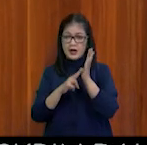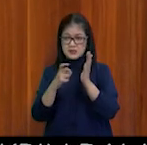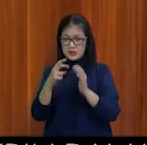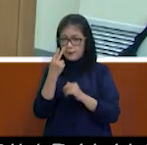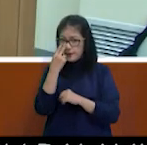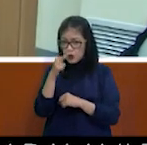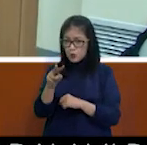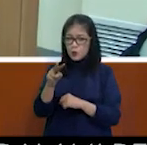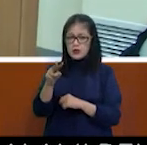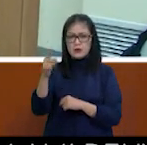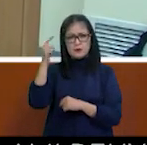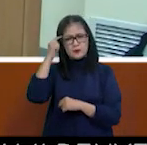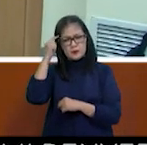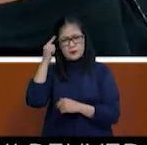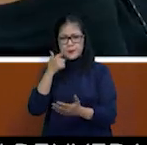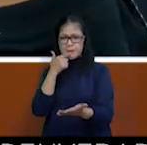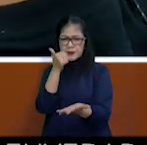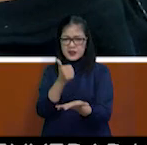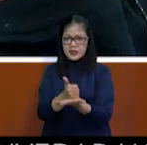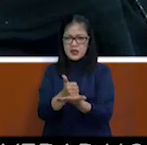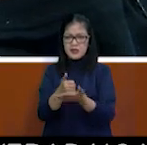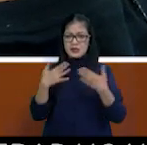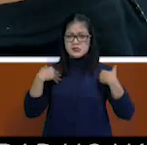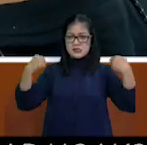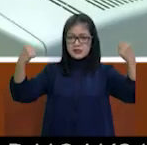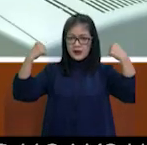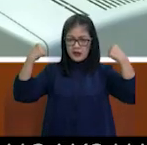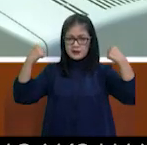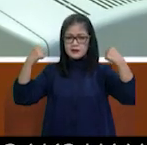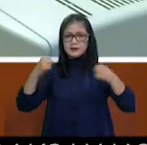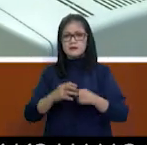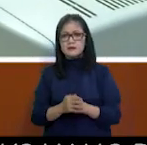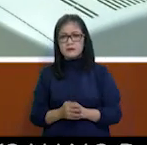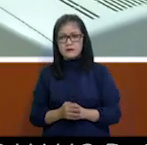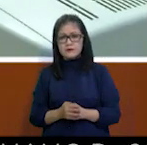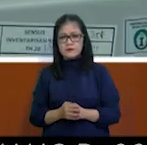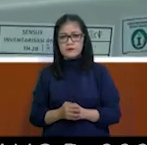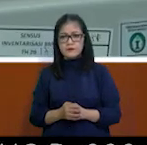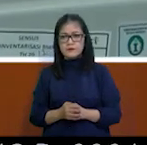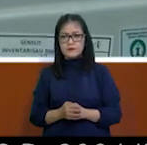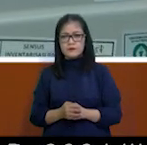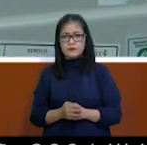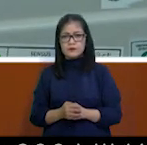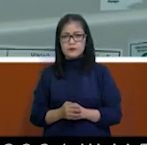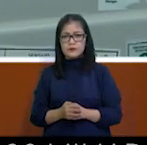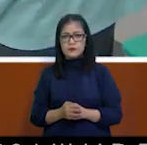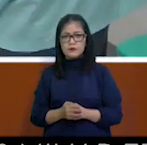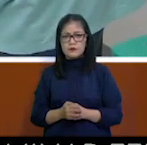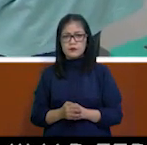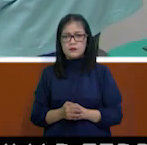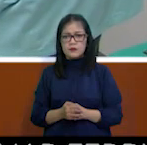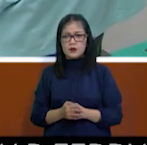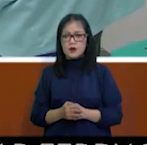merasa bahwa kesehatan itu tentunya hal yang paling penting yang perlu kita utamakan. Karena